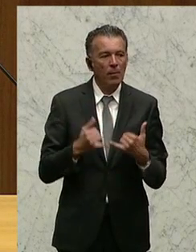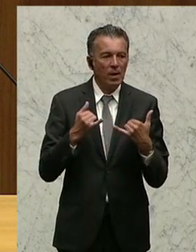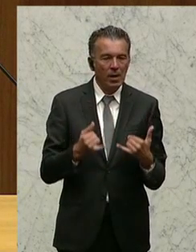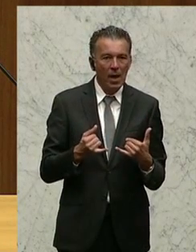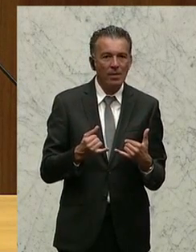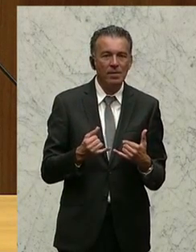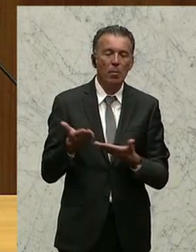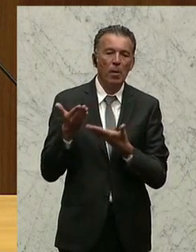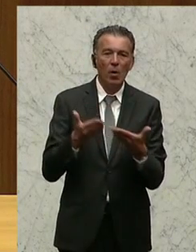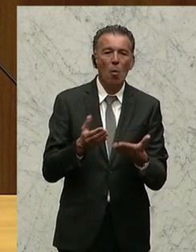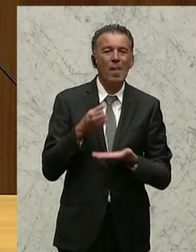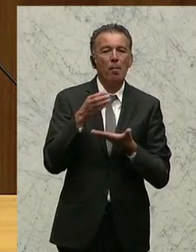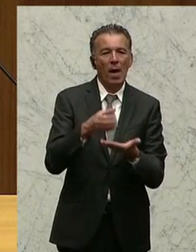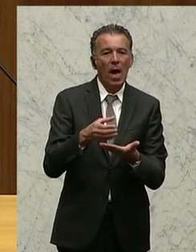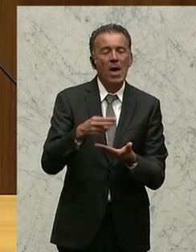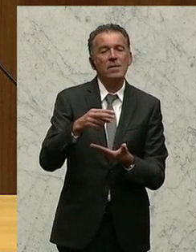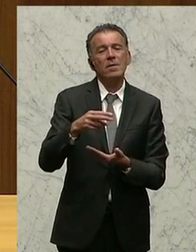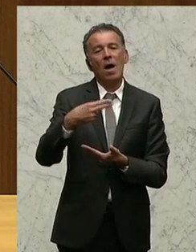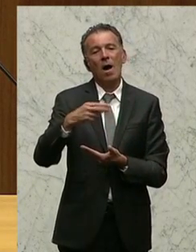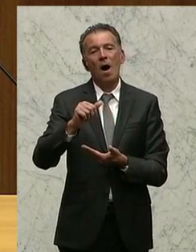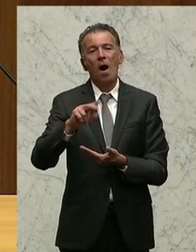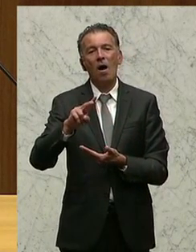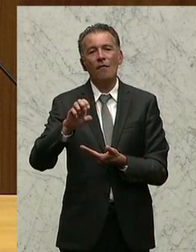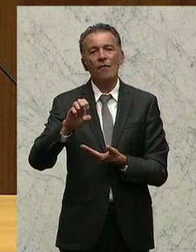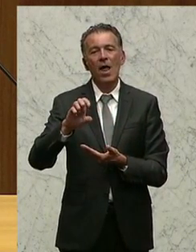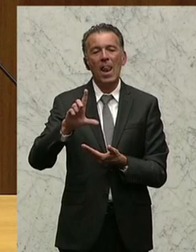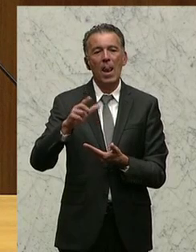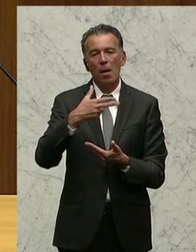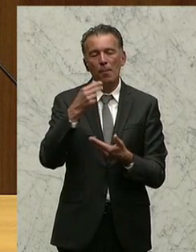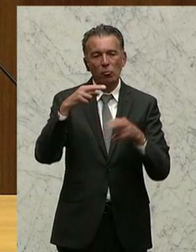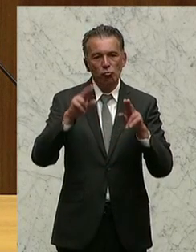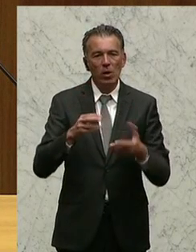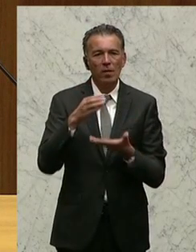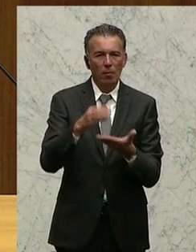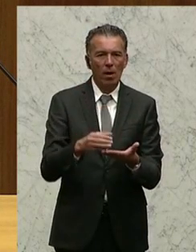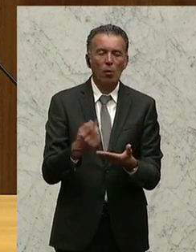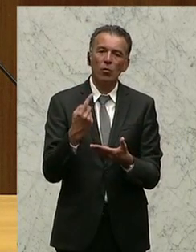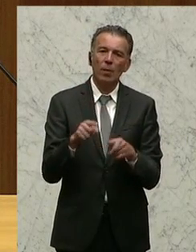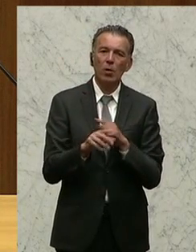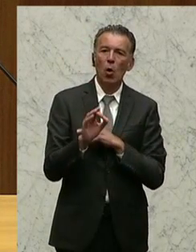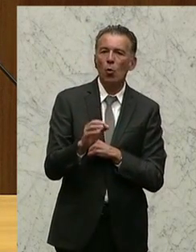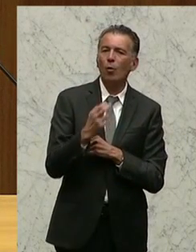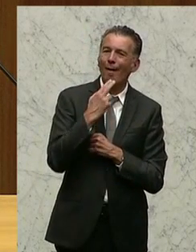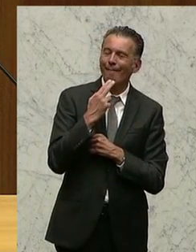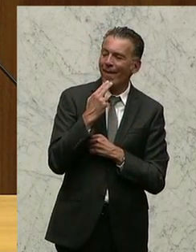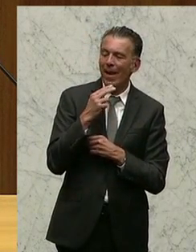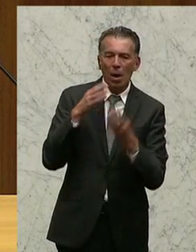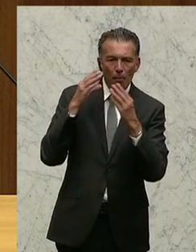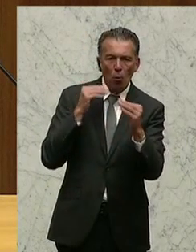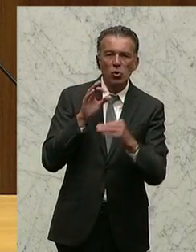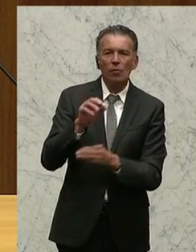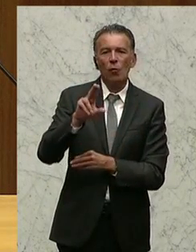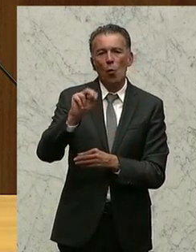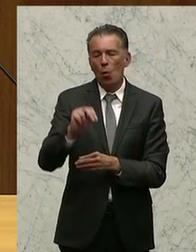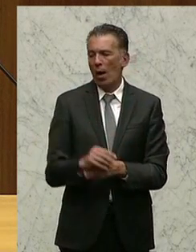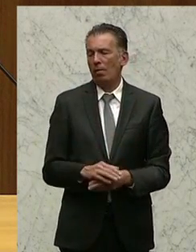Havel Menschenrechtspreis bekommen und ist ein Goodwill Ambassador für die UNO und in dieser